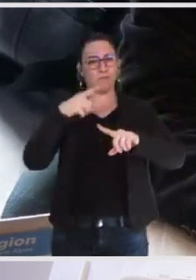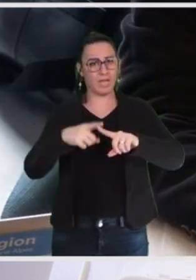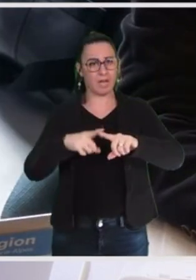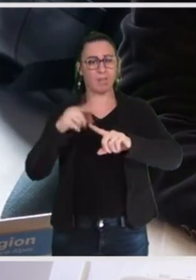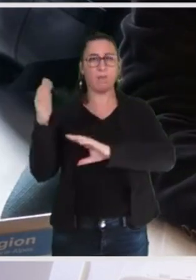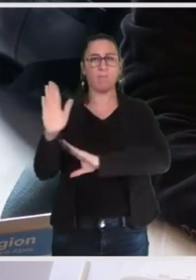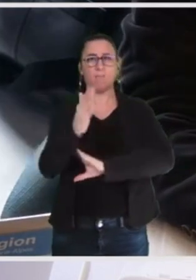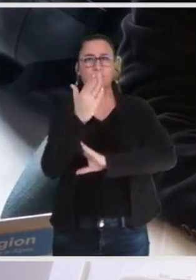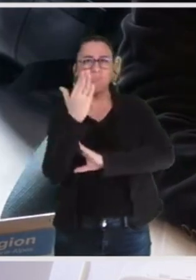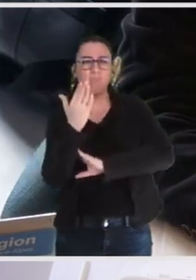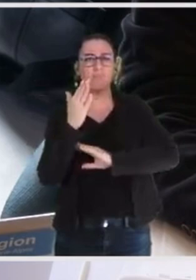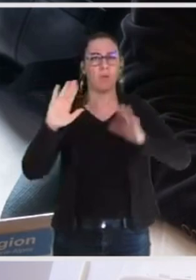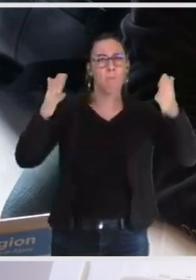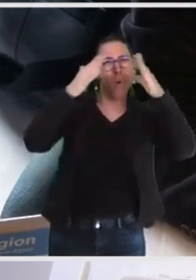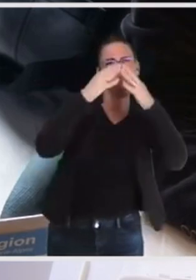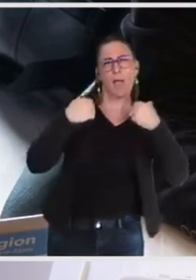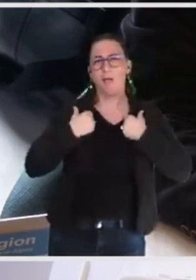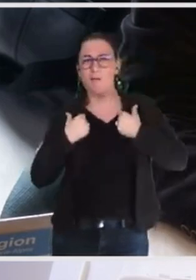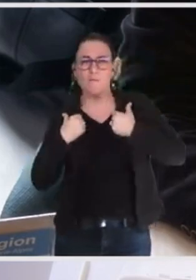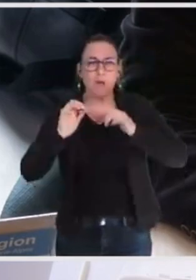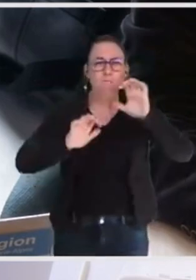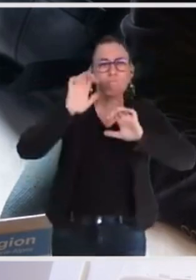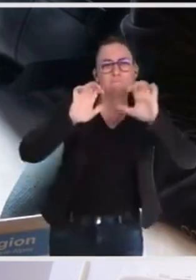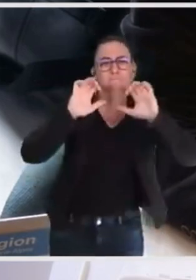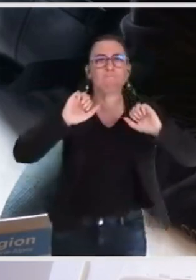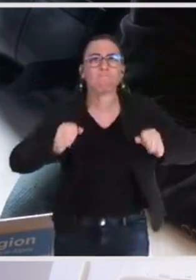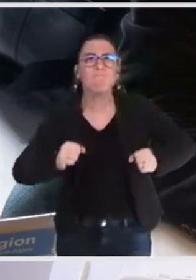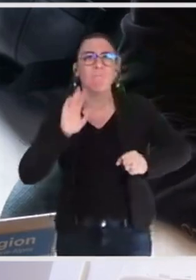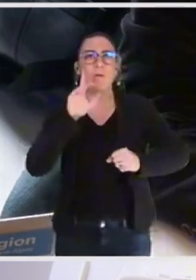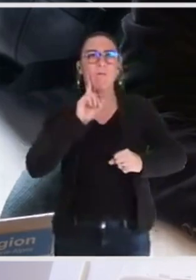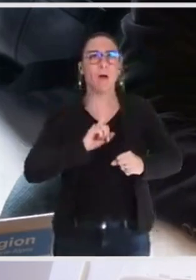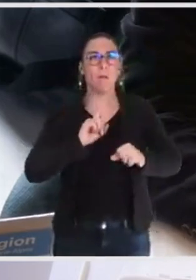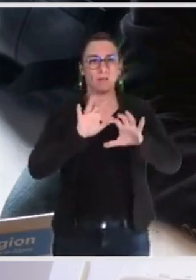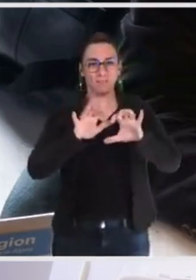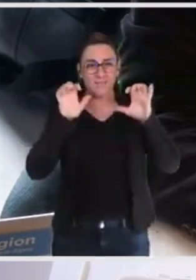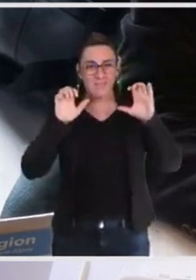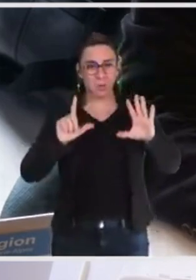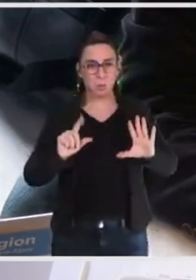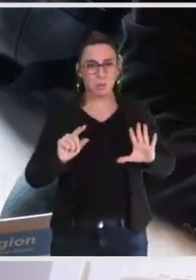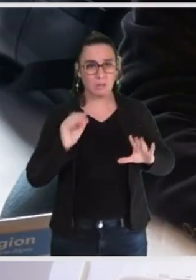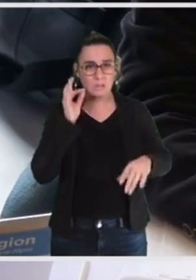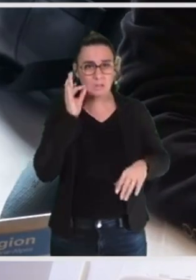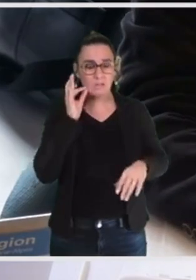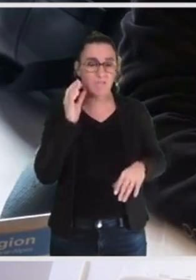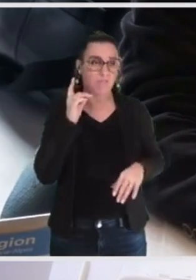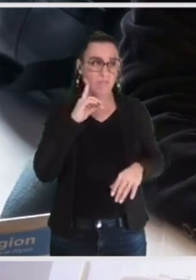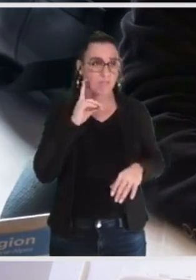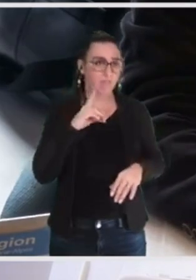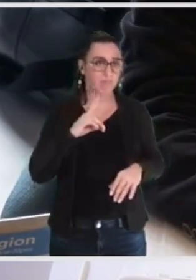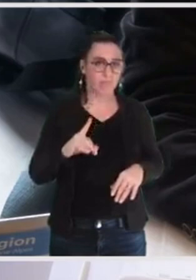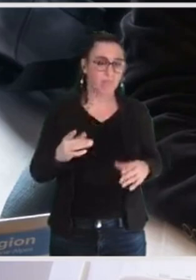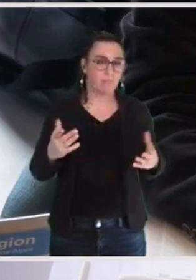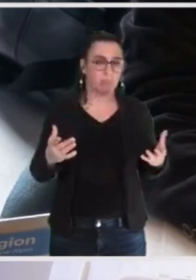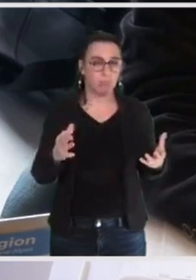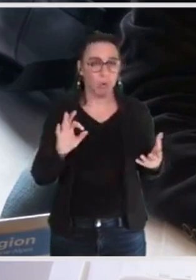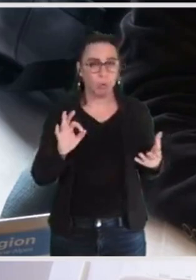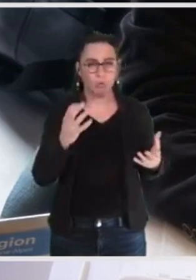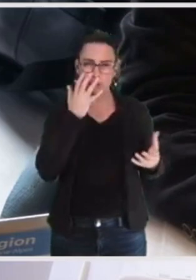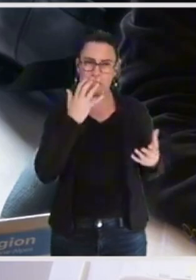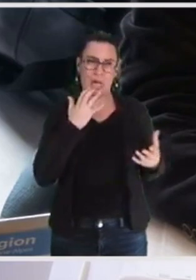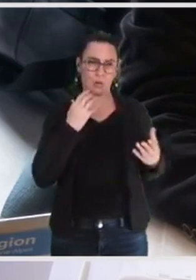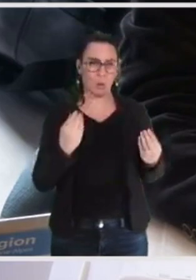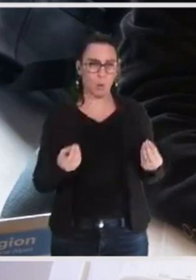de la pratique féminine de la montagne et qui n'a réuni que 70 femmes, oui, pourquoi pas? Enfin, soyons